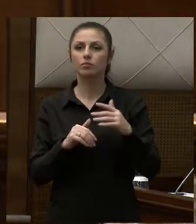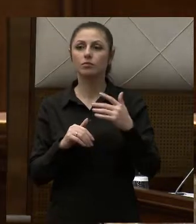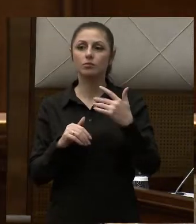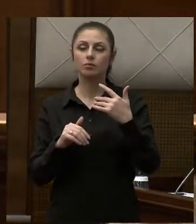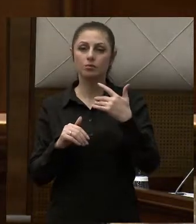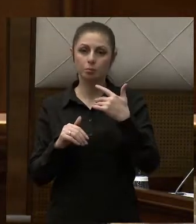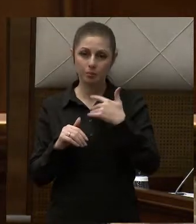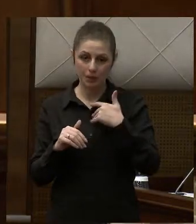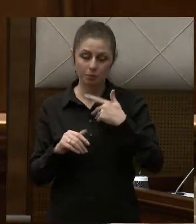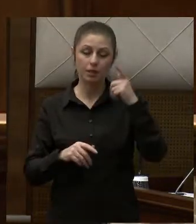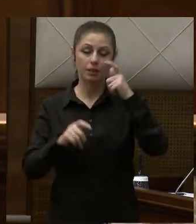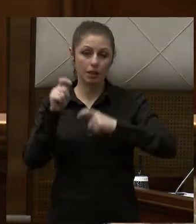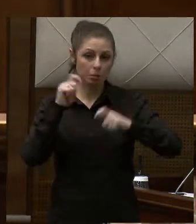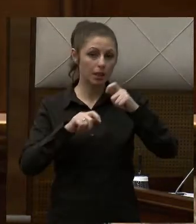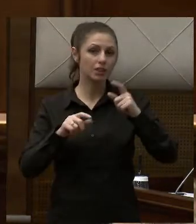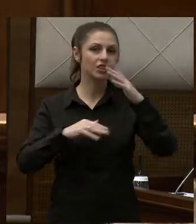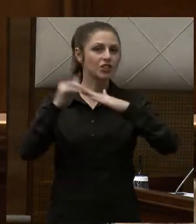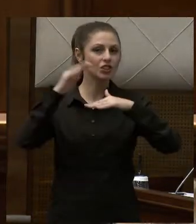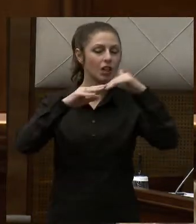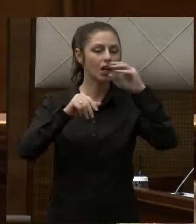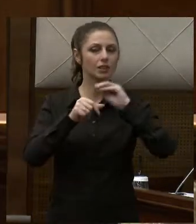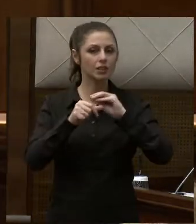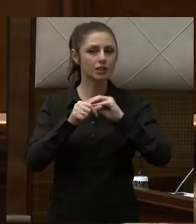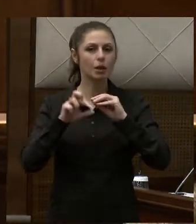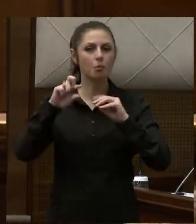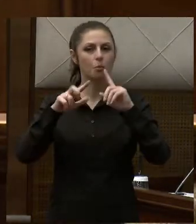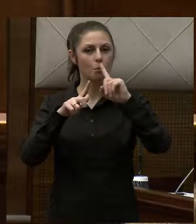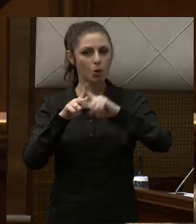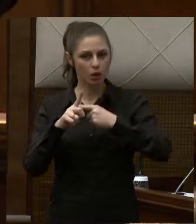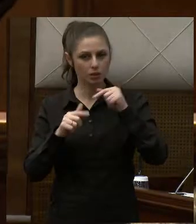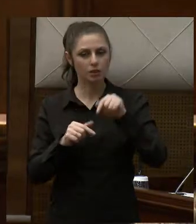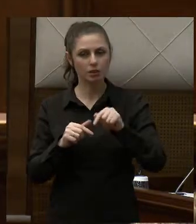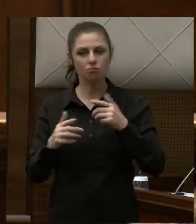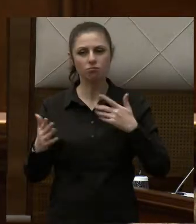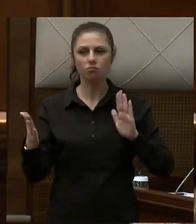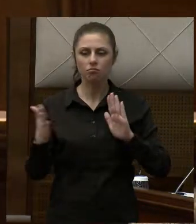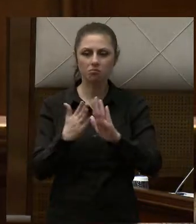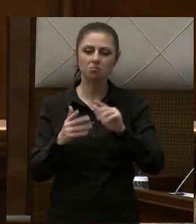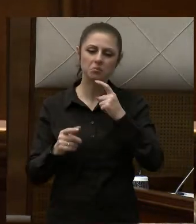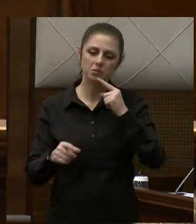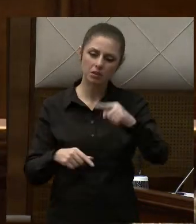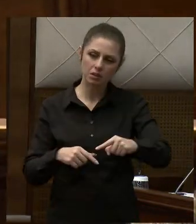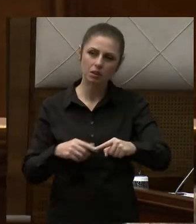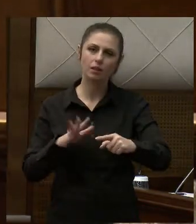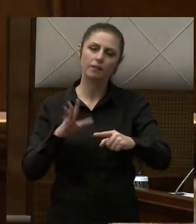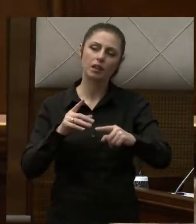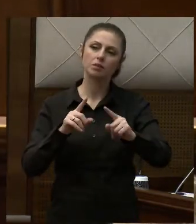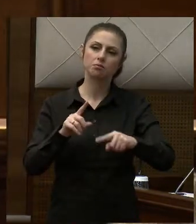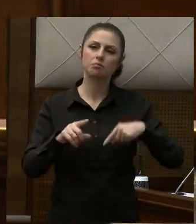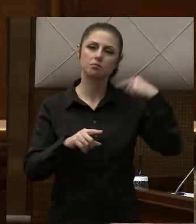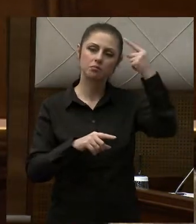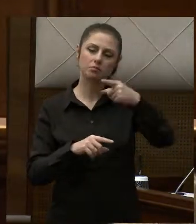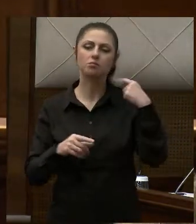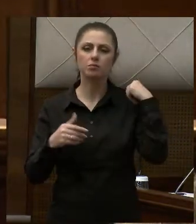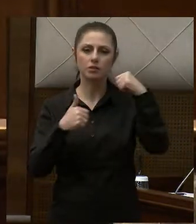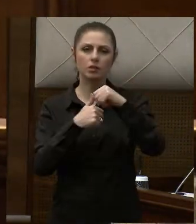tasdikli projelerimiz, inşaatla ilgili projelerinde bu önümüzdeki günlerde, ya bu perşembe ya öbür perşembe, perşembe günleri toplanıyorlar. Gündeme